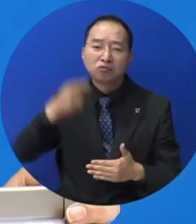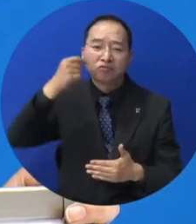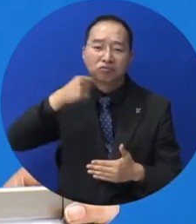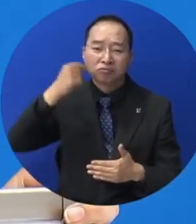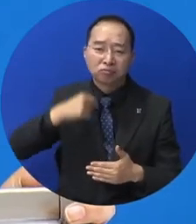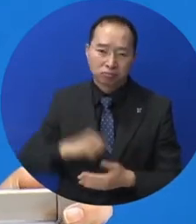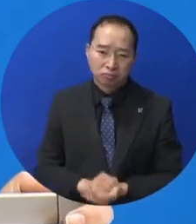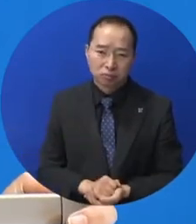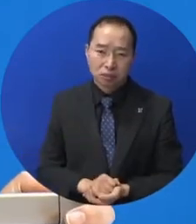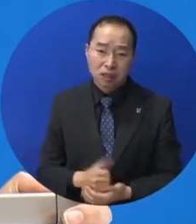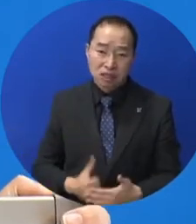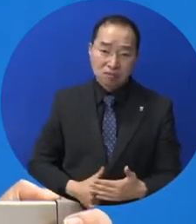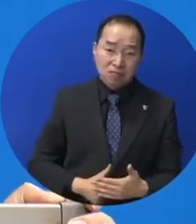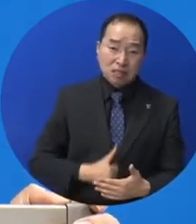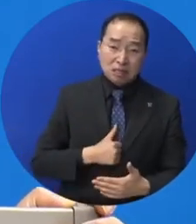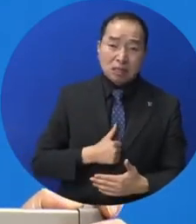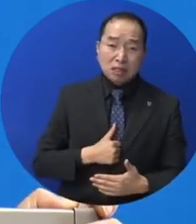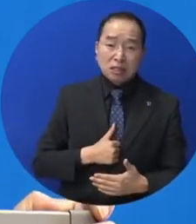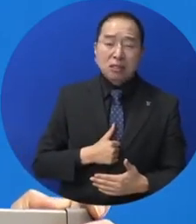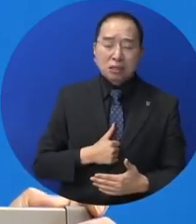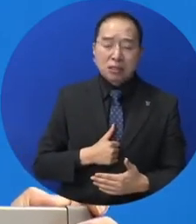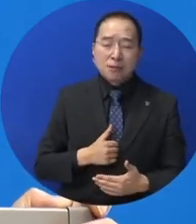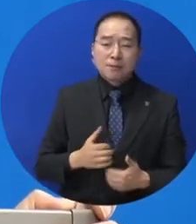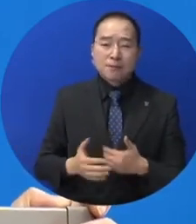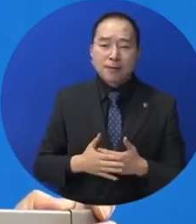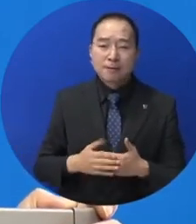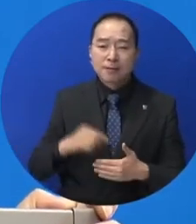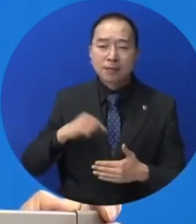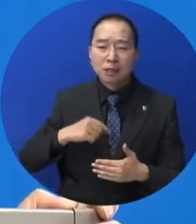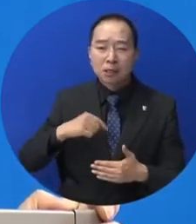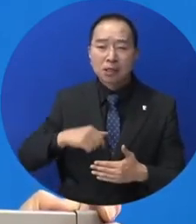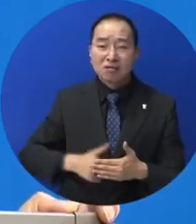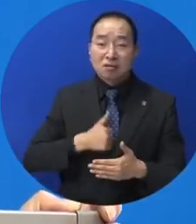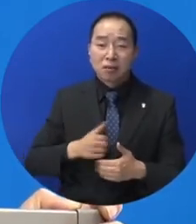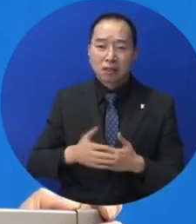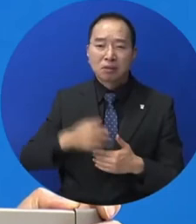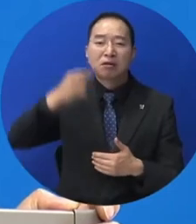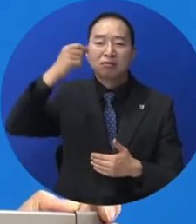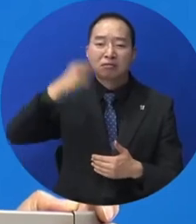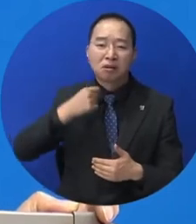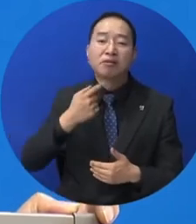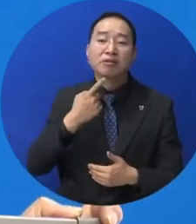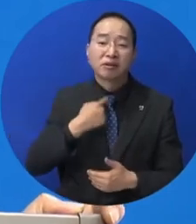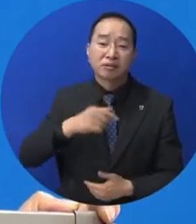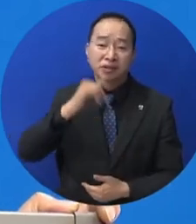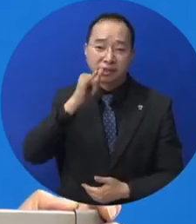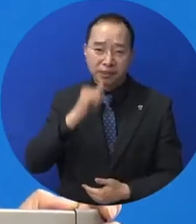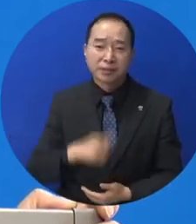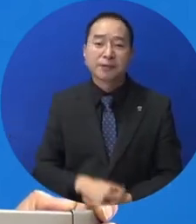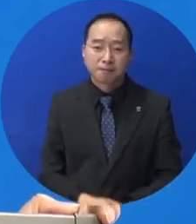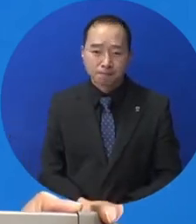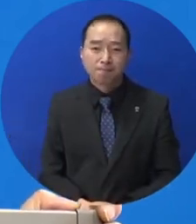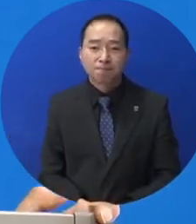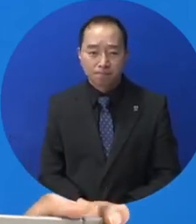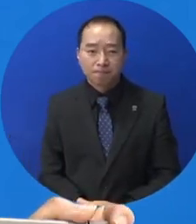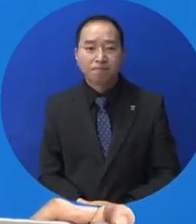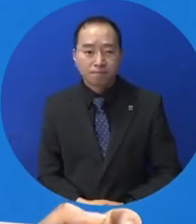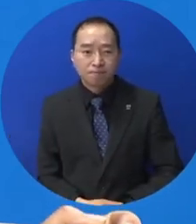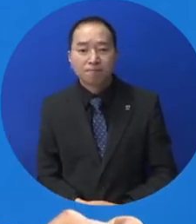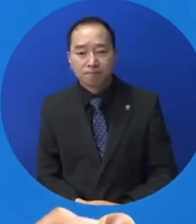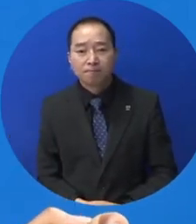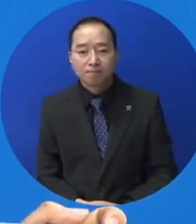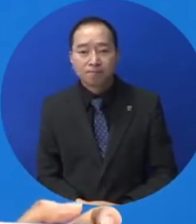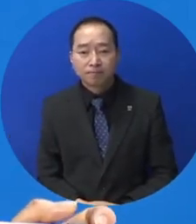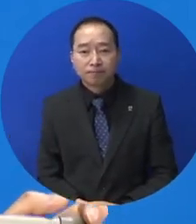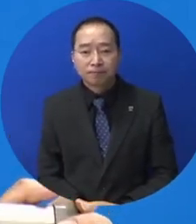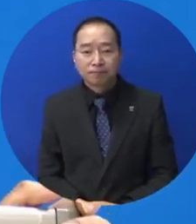그 분노에 받쳐서 울었던 기억, 예. 눈물이 많이